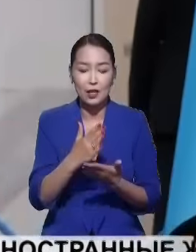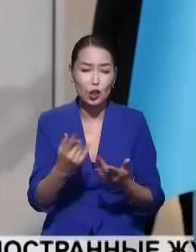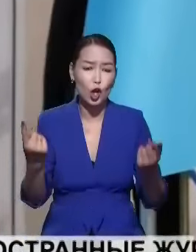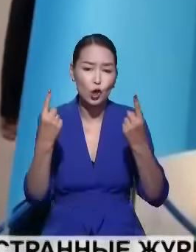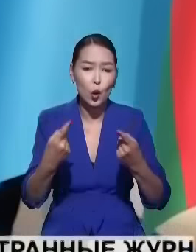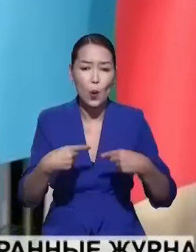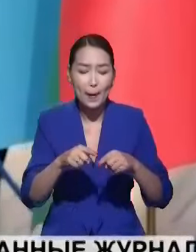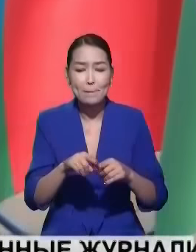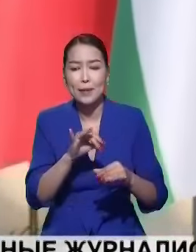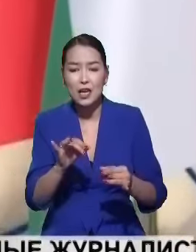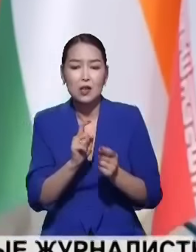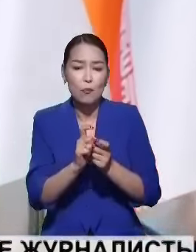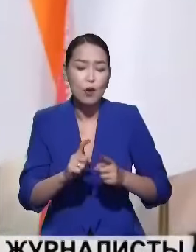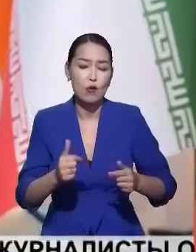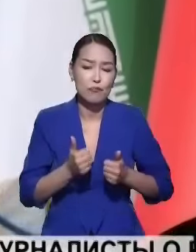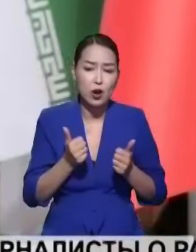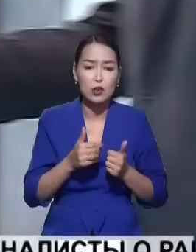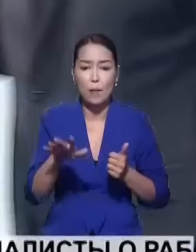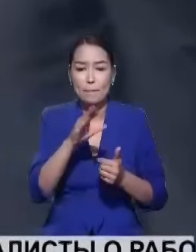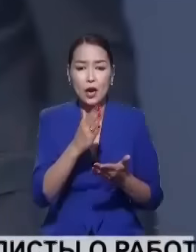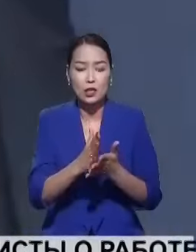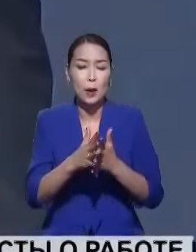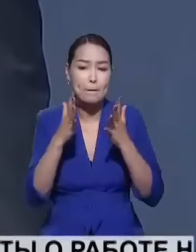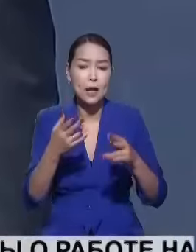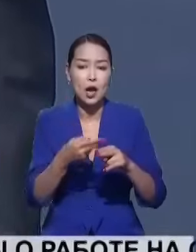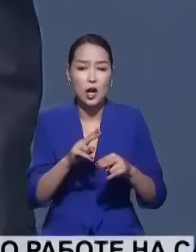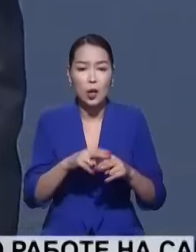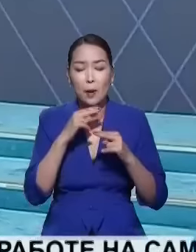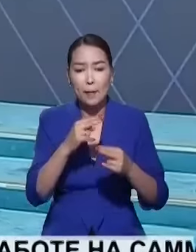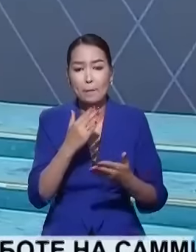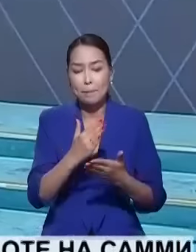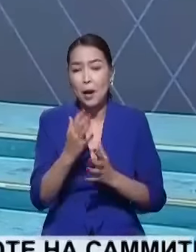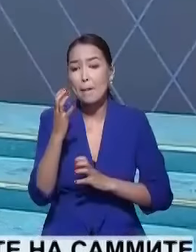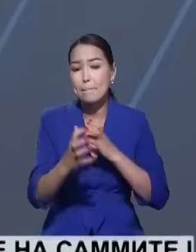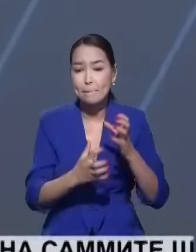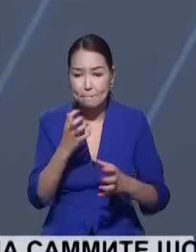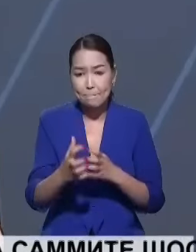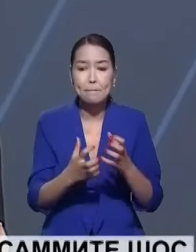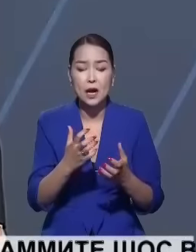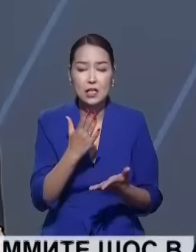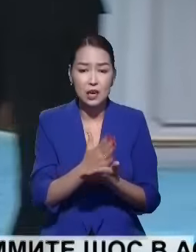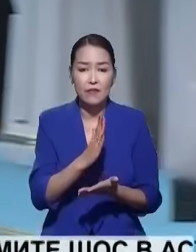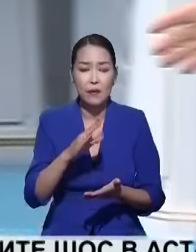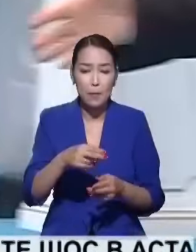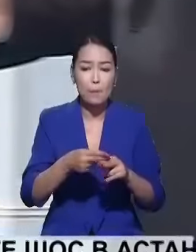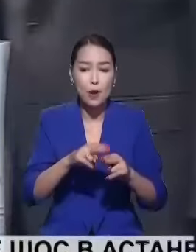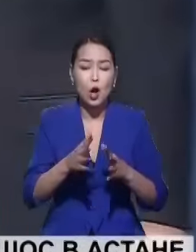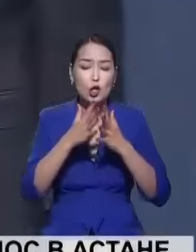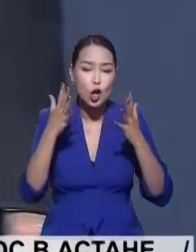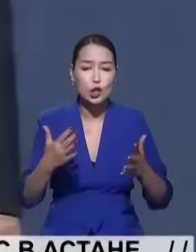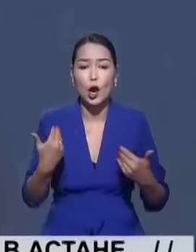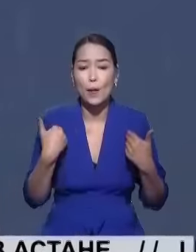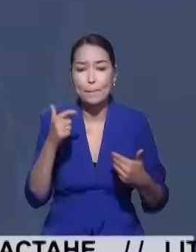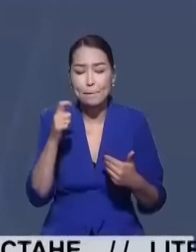и стремительно растущие экономики мира, на долю которых приходится треть мирового ВВП. Потенциал ШОС огромен, ее роль